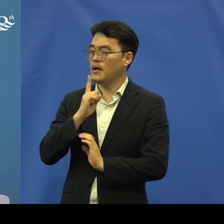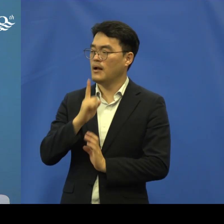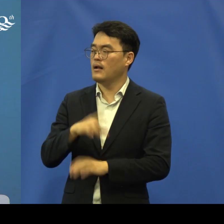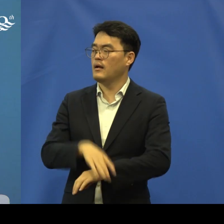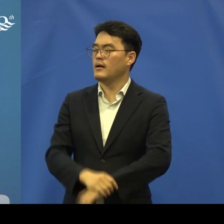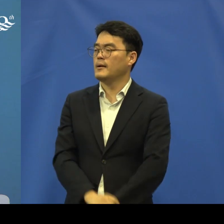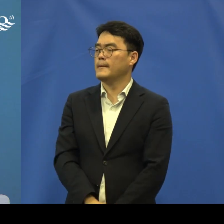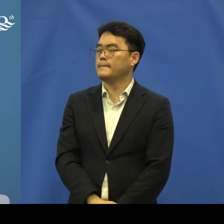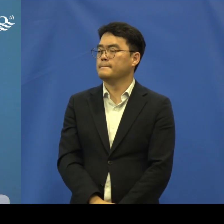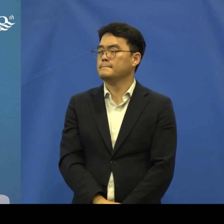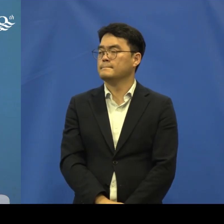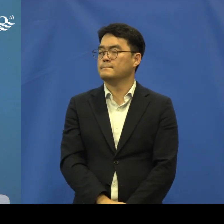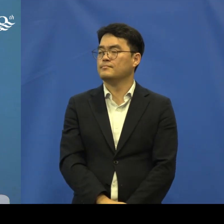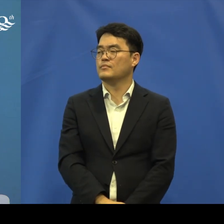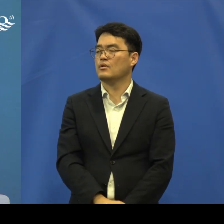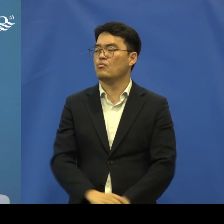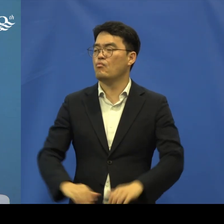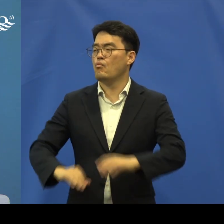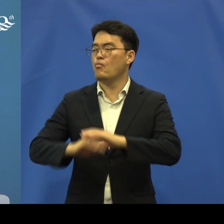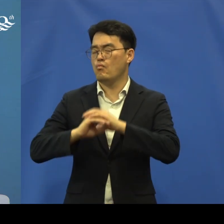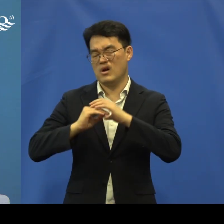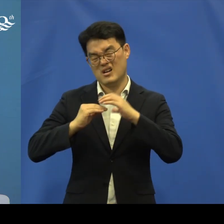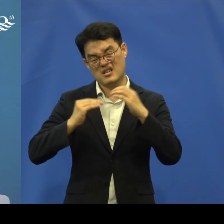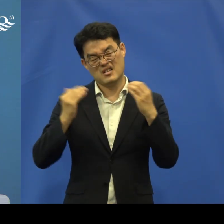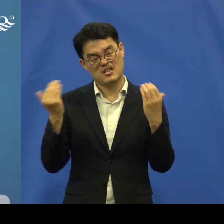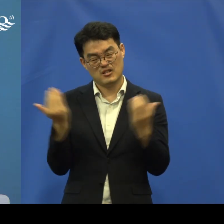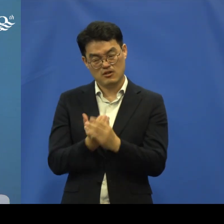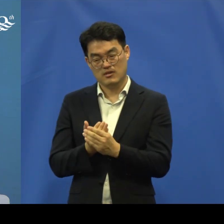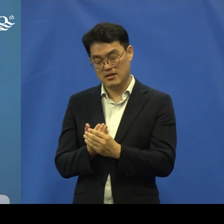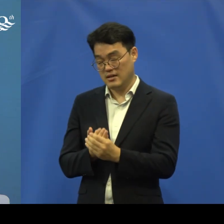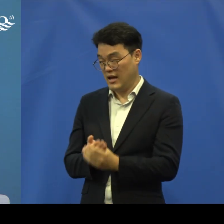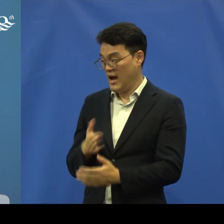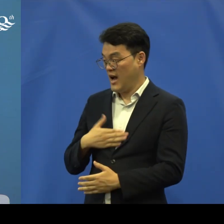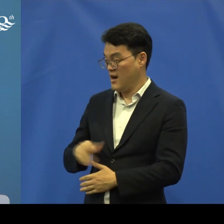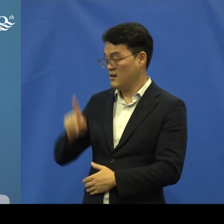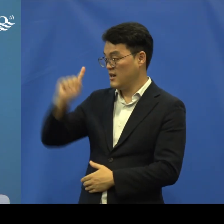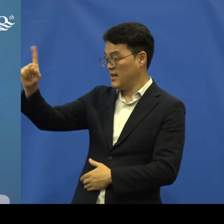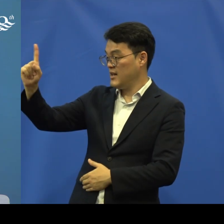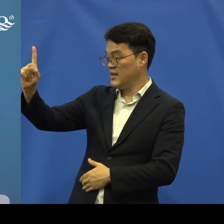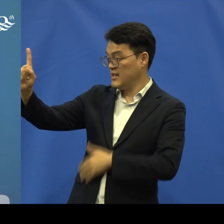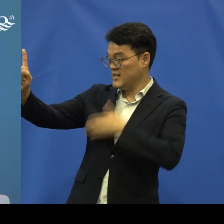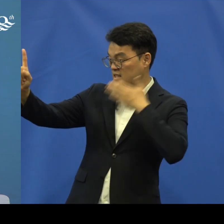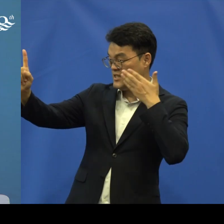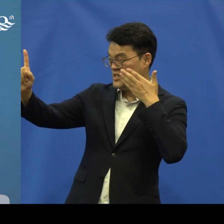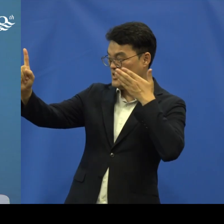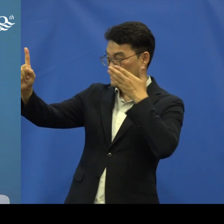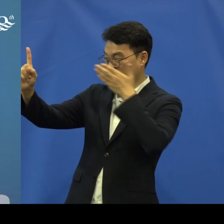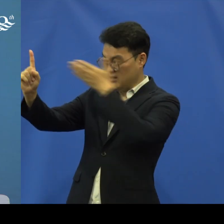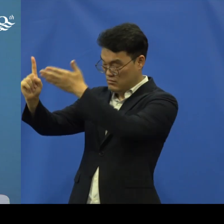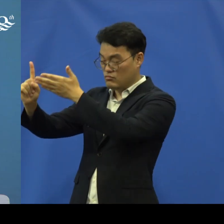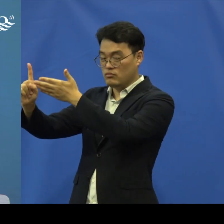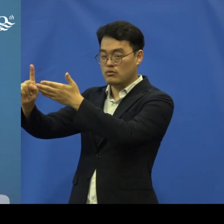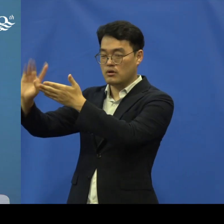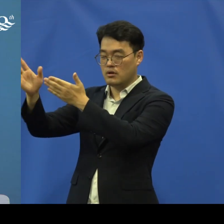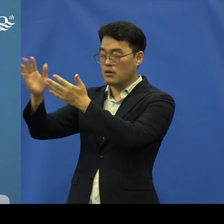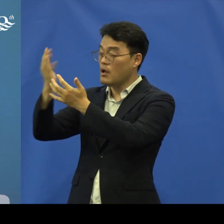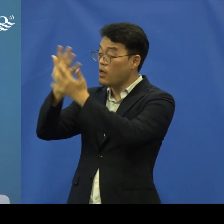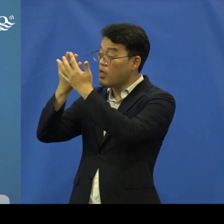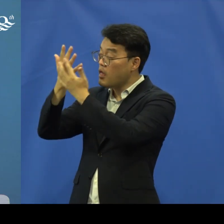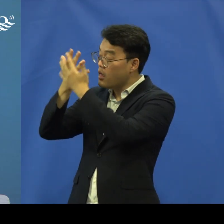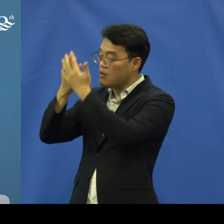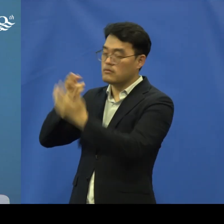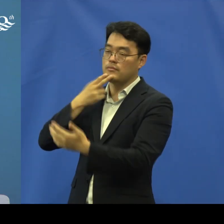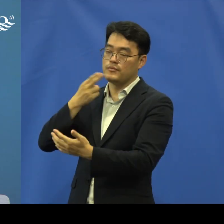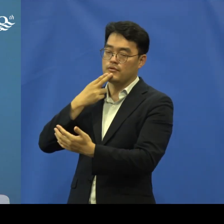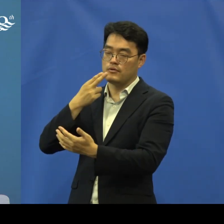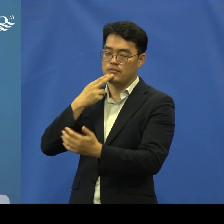완전히 그게 사로잡혀 있는 거죠. 고도의 집중력, 초점을 잃어버리지 않는 것. 여러분, 기도의